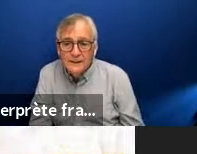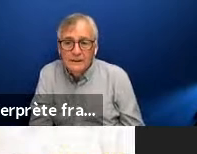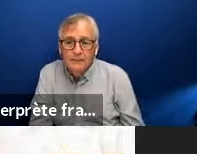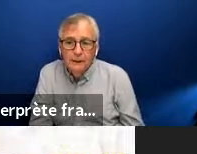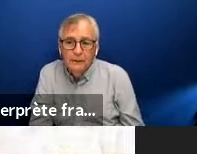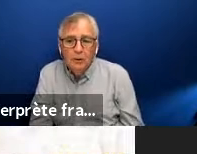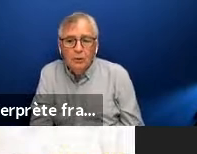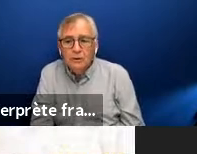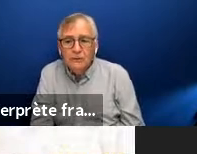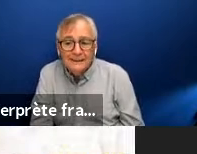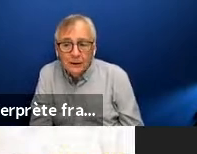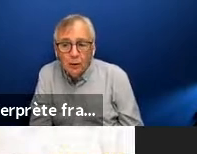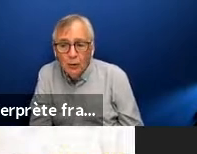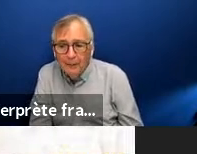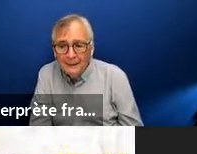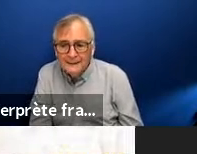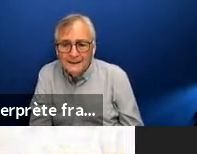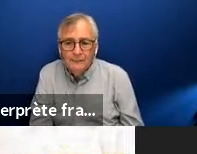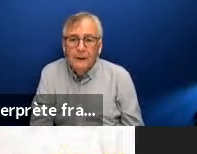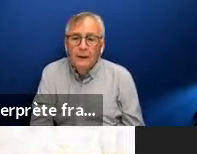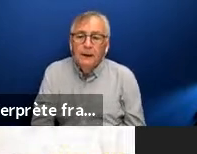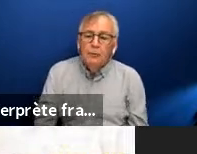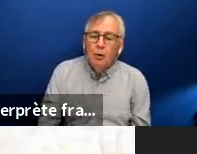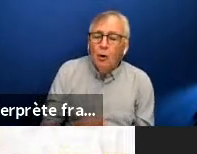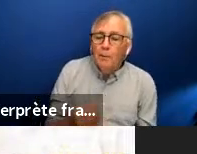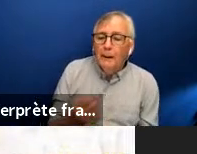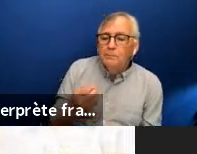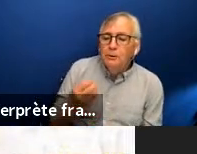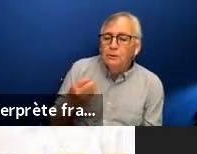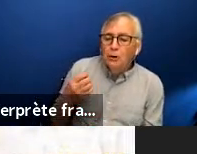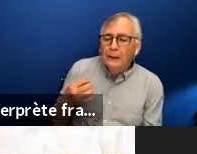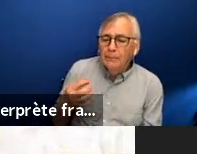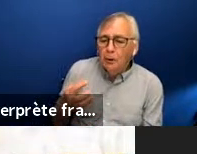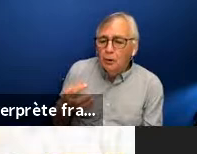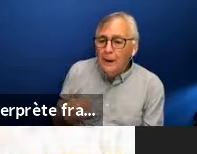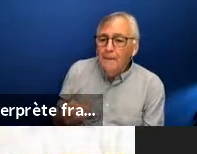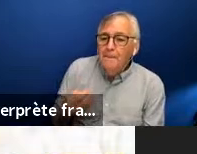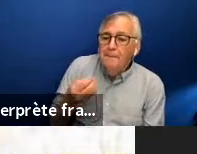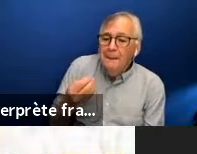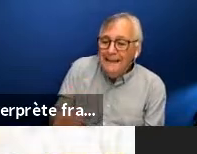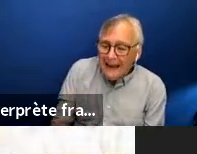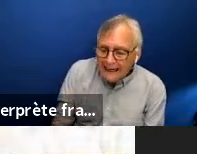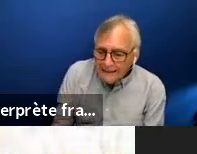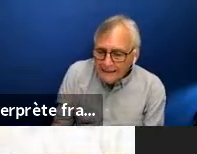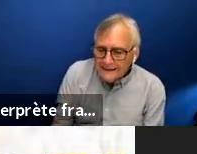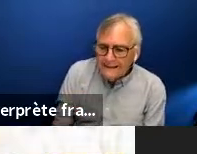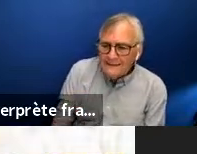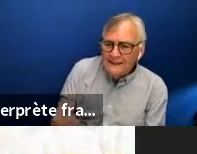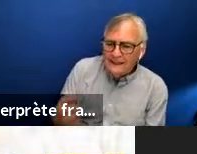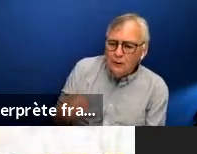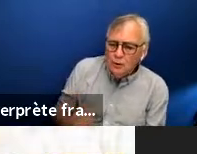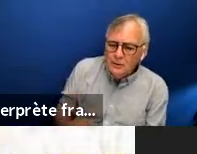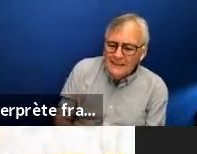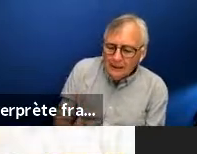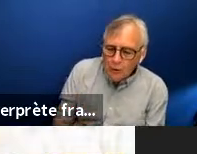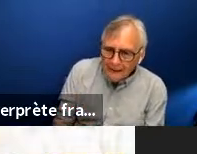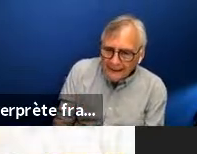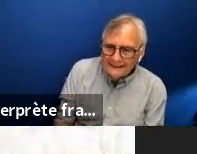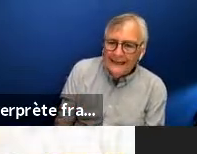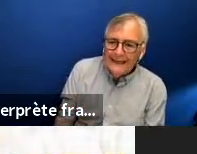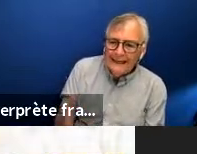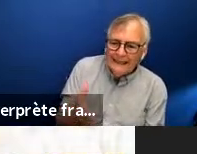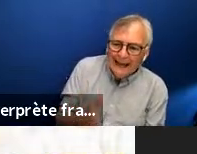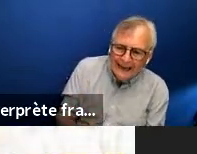signes aussi. Donc, il y a différentes écoles de pensée. Donc, on pense plus à une approche bilingue, c'est-à-dire en utilisant